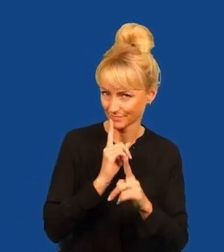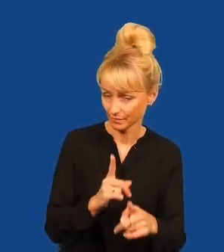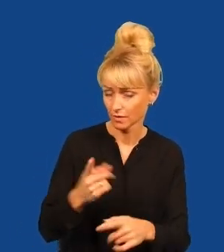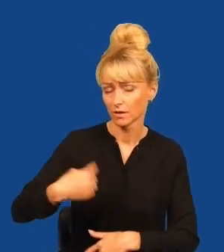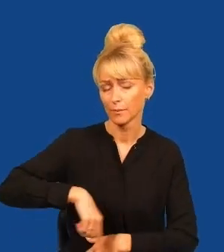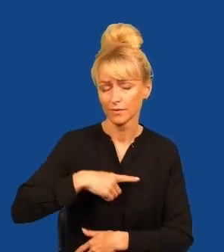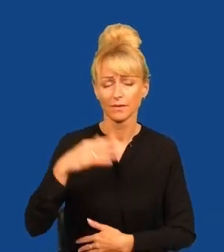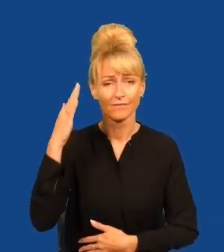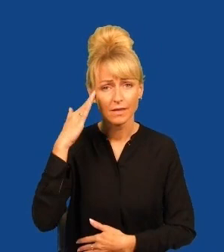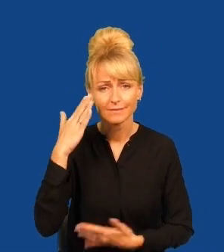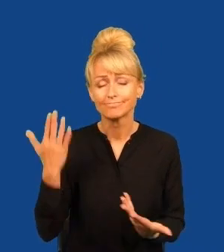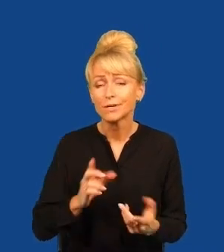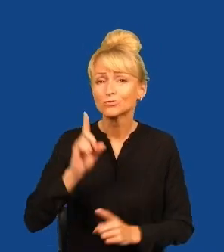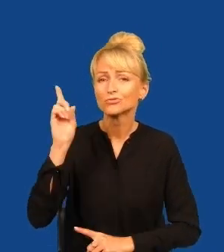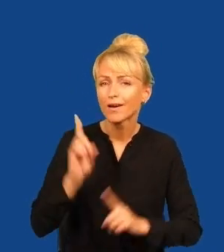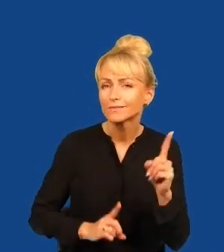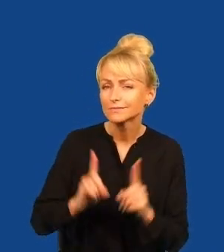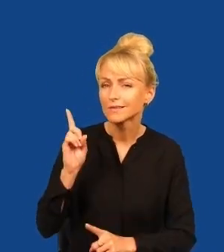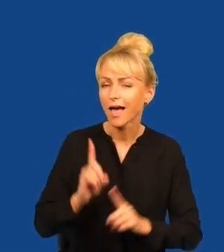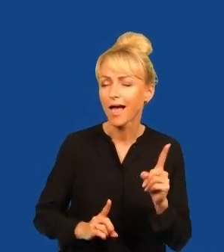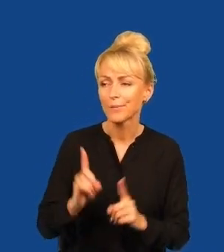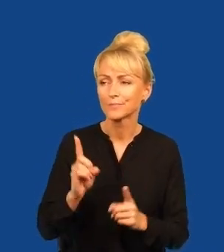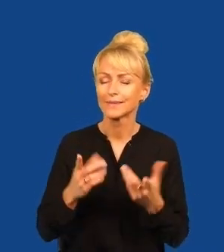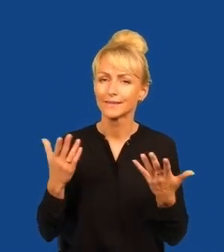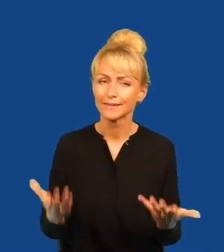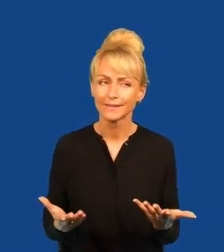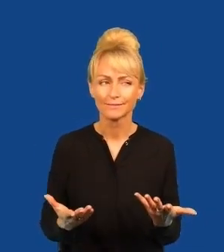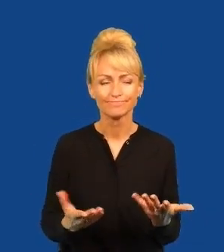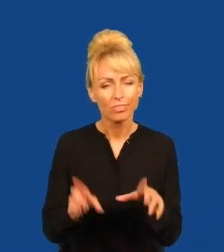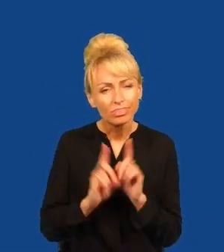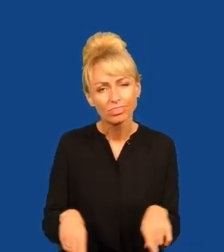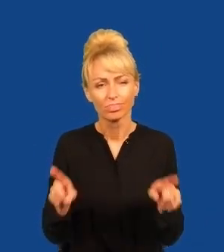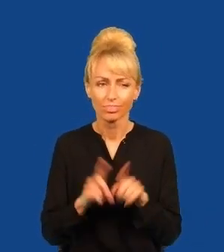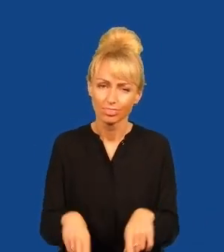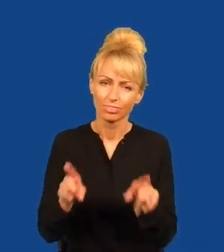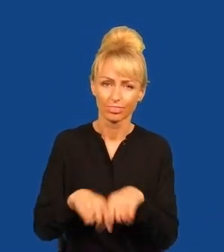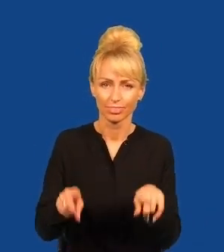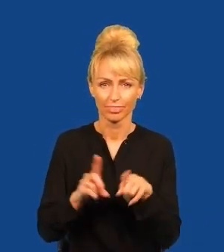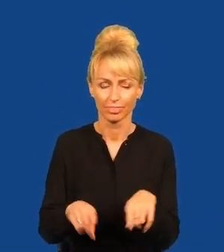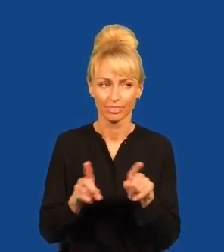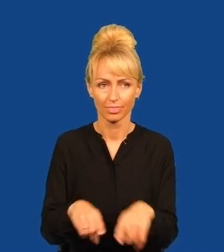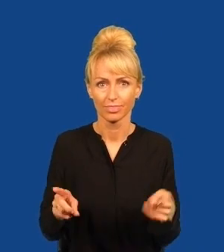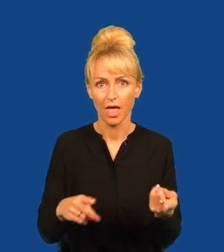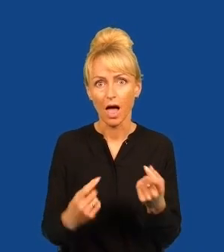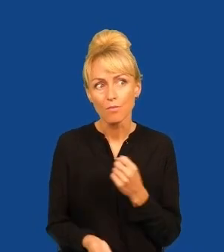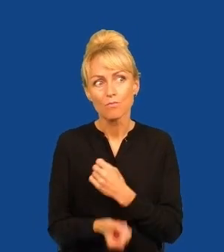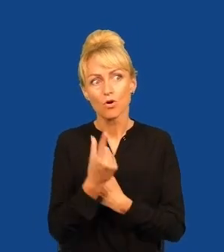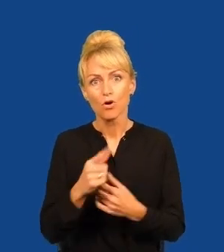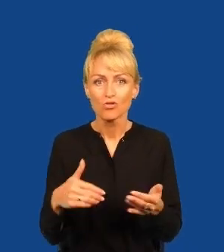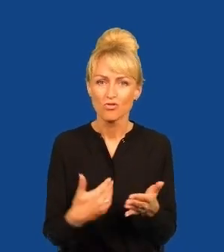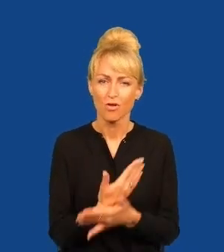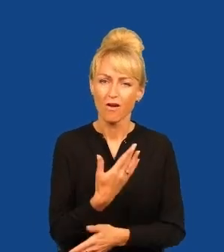że czasami ciężko coś odkrywczego i świeżego. Ja w swoim wystąpieniu skupiłem się na